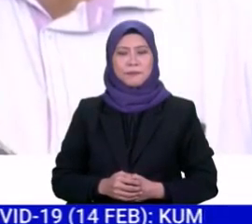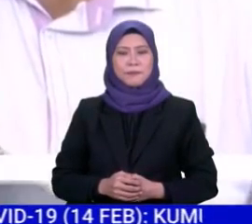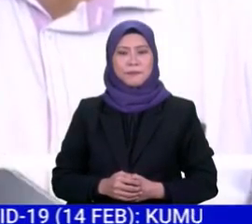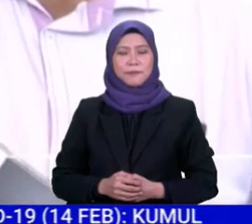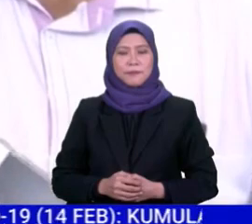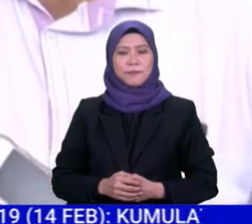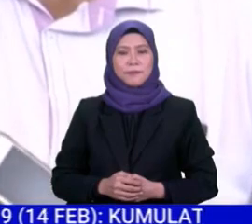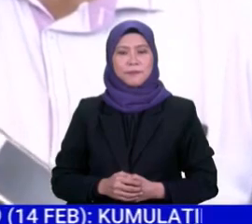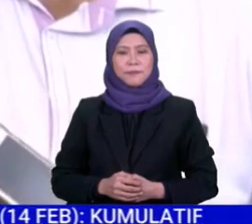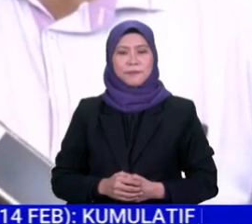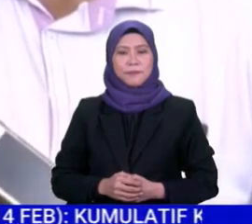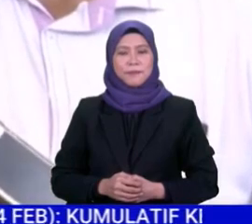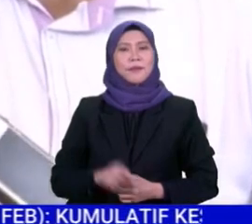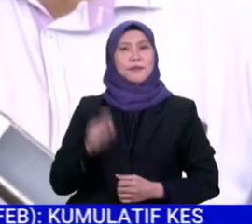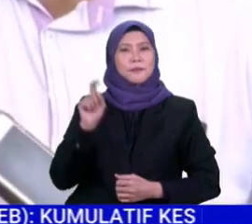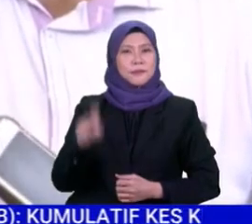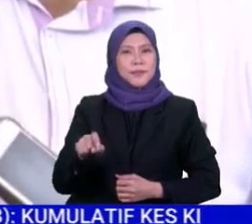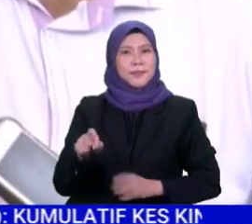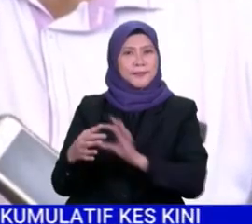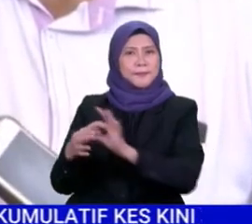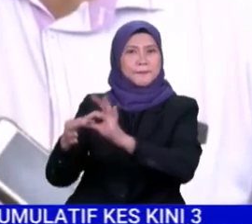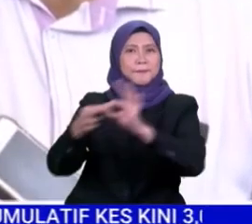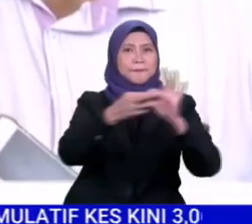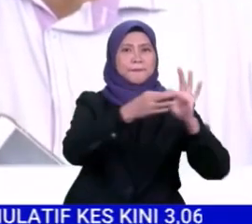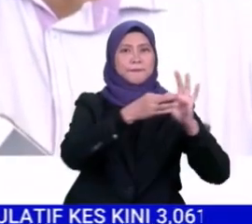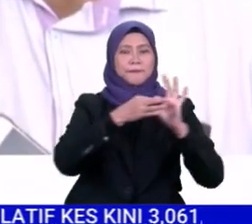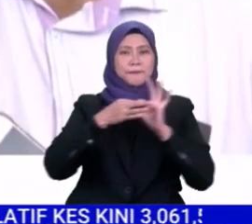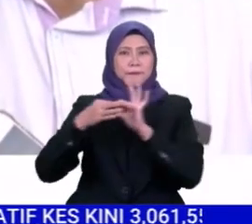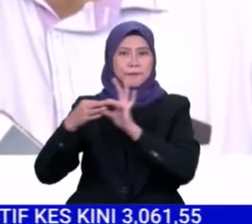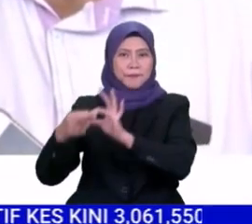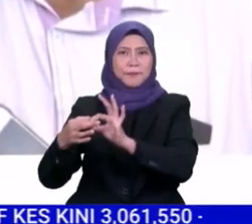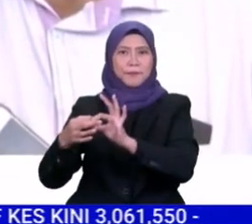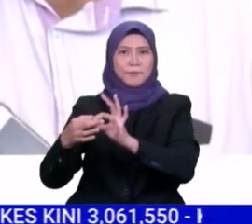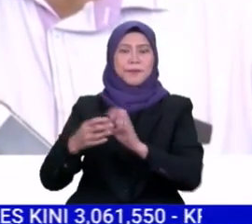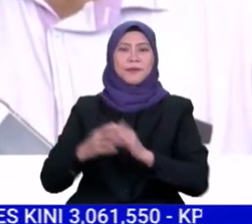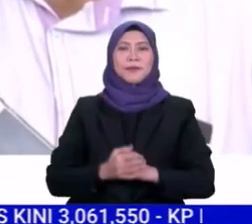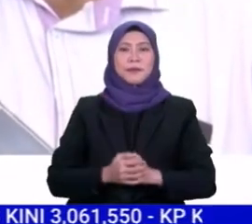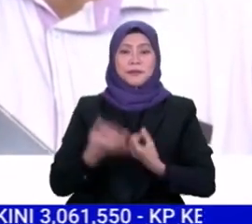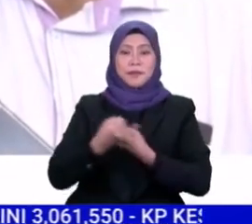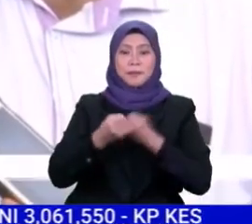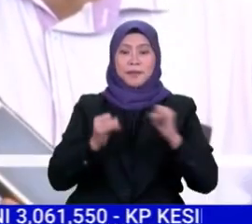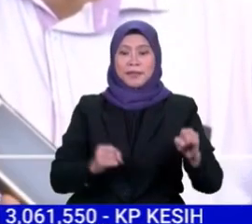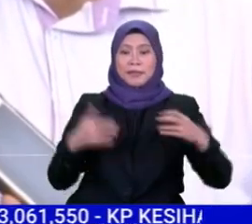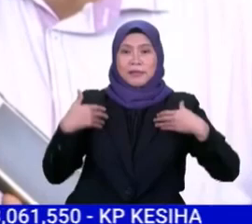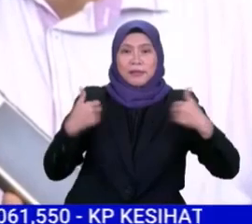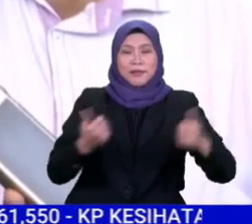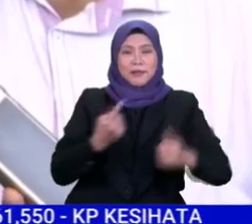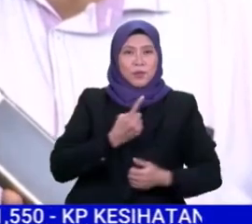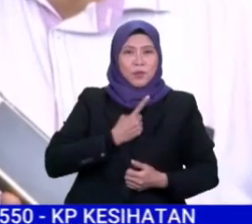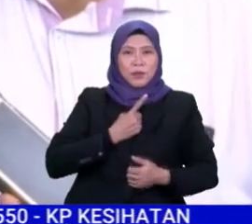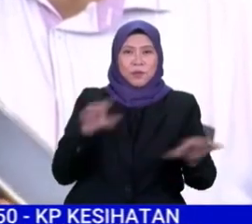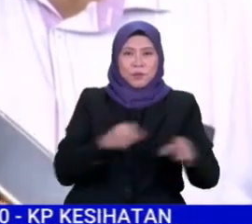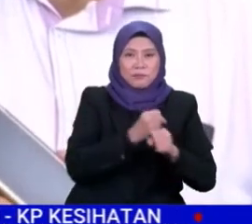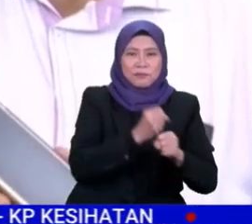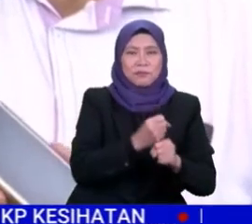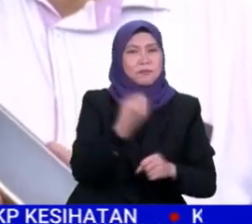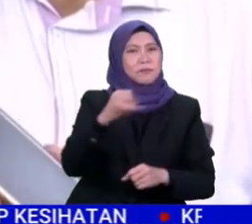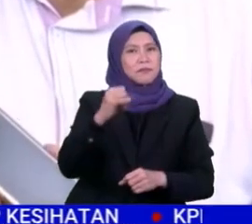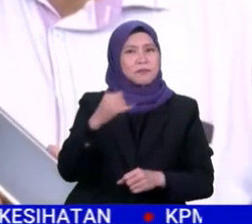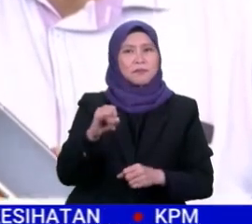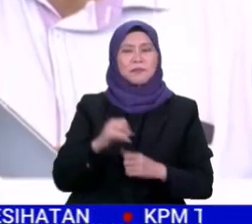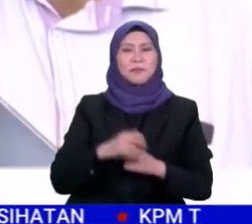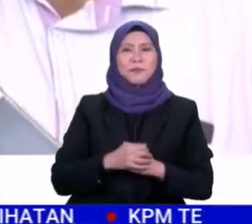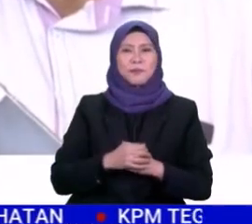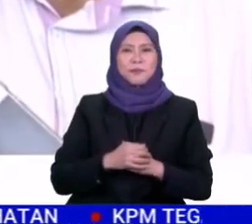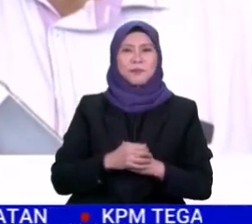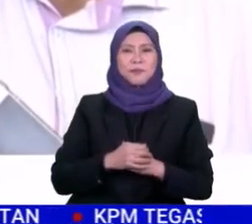Jadi ini memerlukan kerjasama semua pihak. Kami Jabatan Kesihatan tak mampu nak buat semua. Daripada investment pun tak mampu nak buat